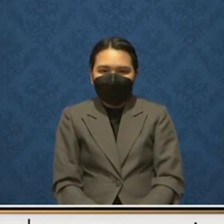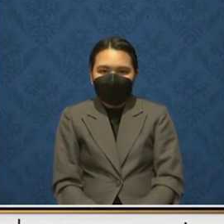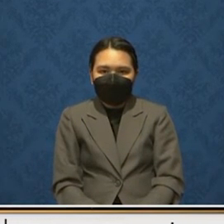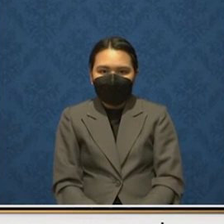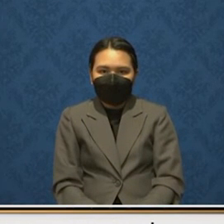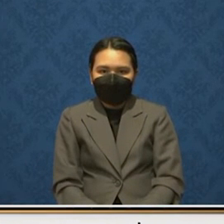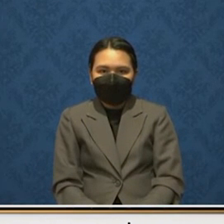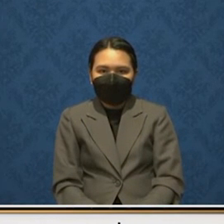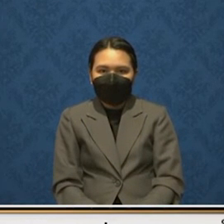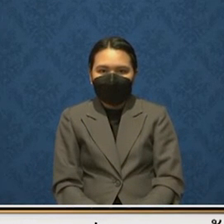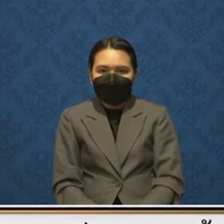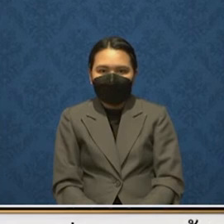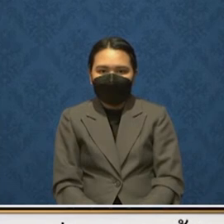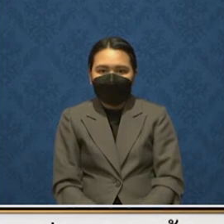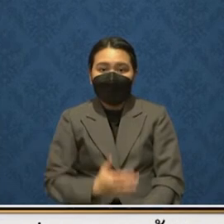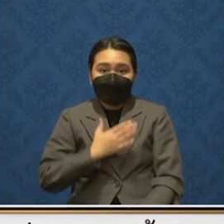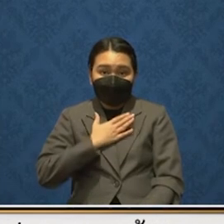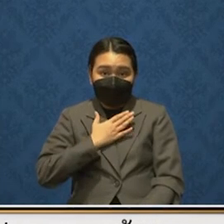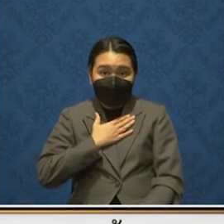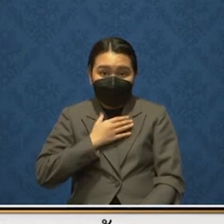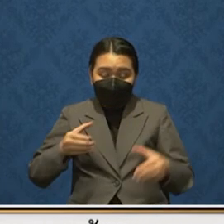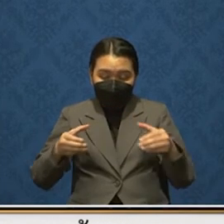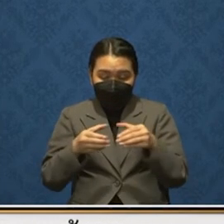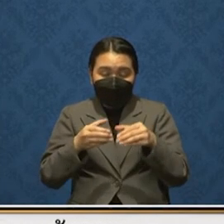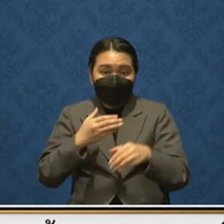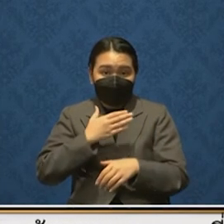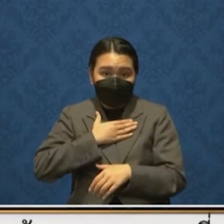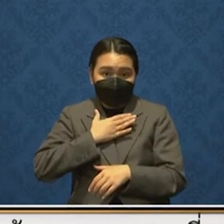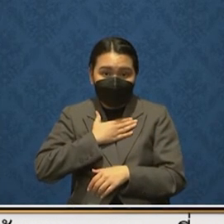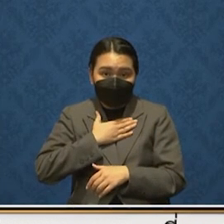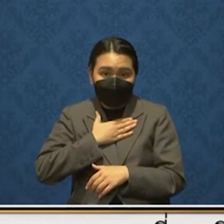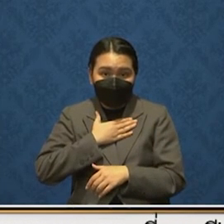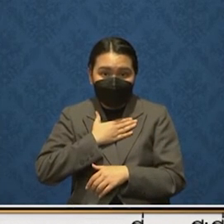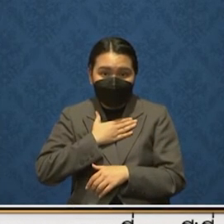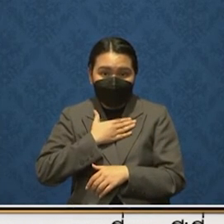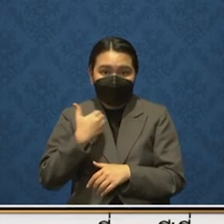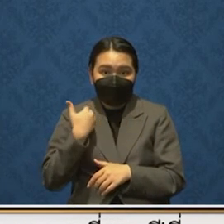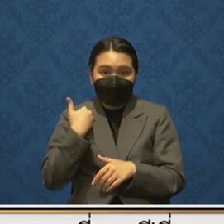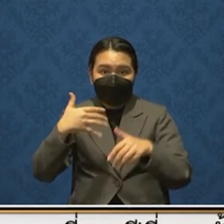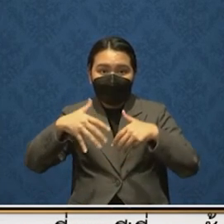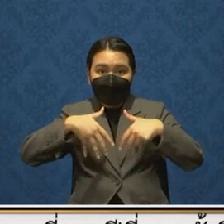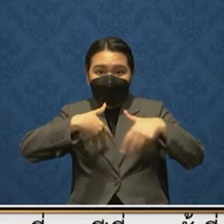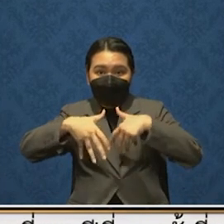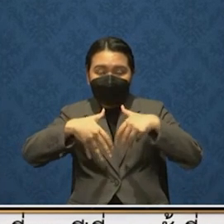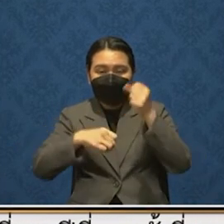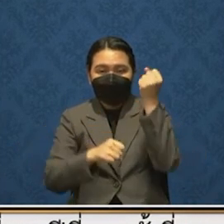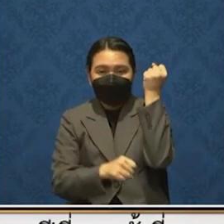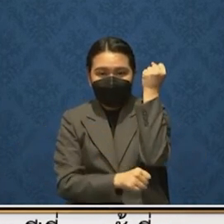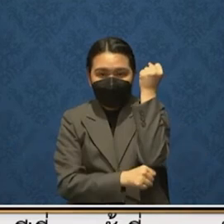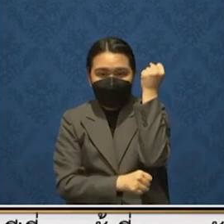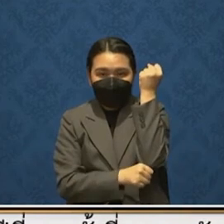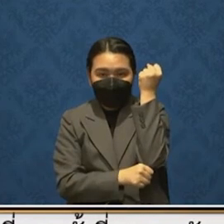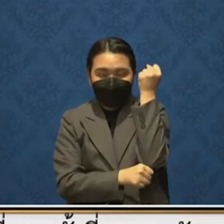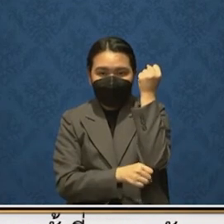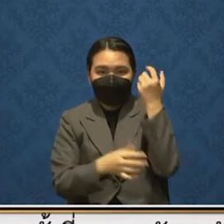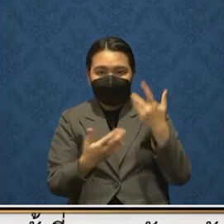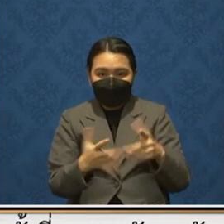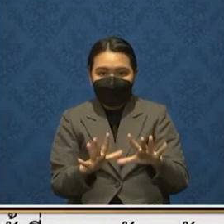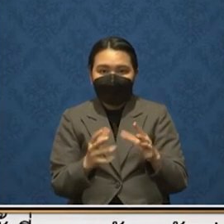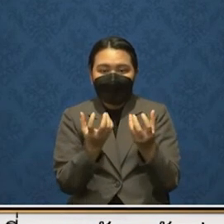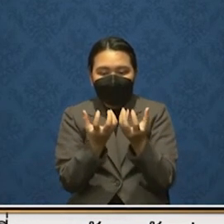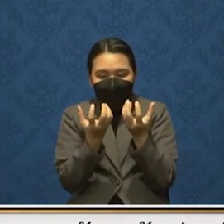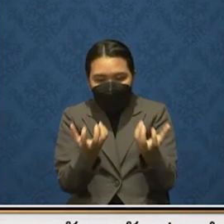พักขผมนี้นะฮะดูวาตอนนี้มีพี่น้องประชาชน ยากจนก็ได้หาข้า Sw ของต่าง